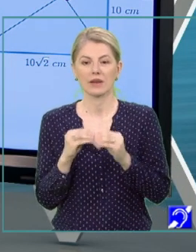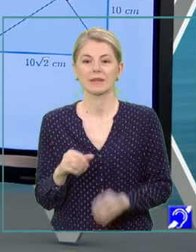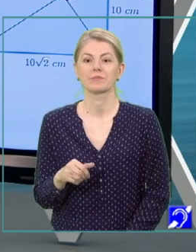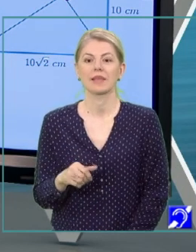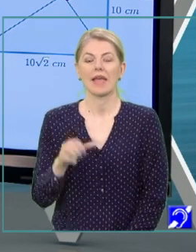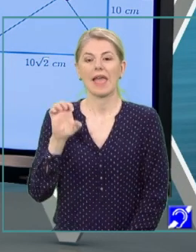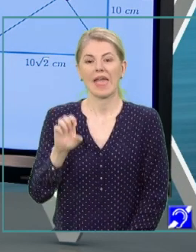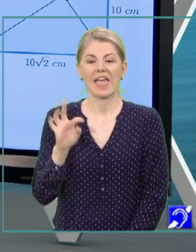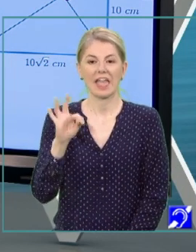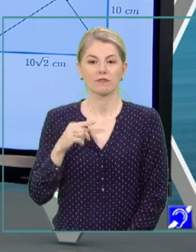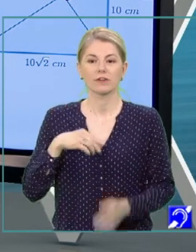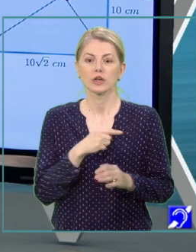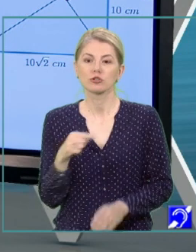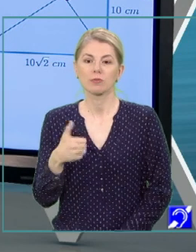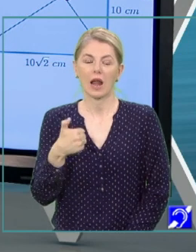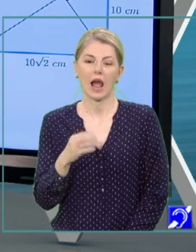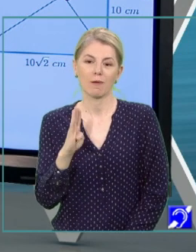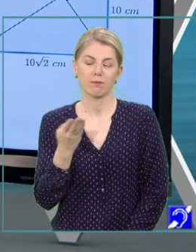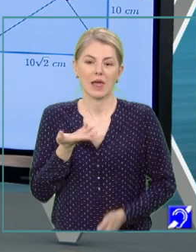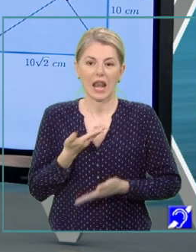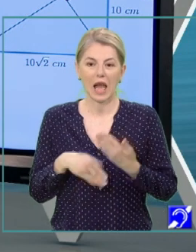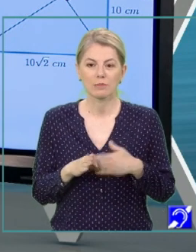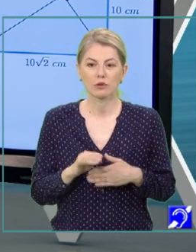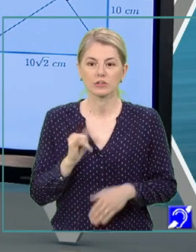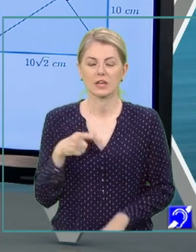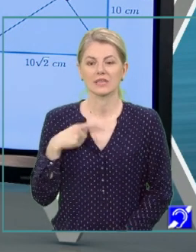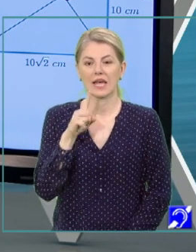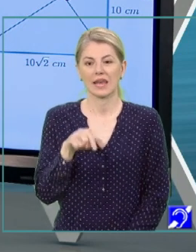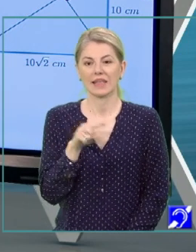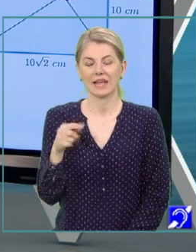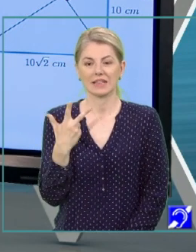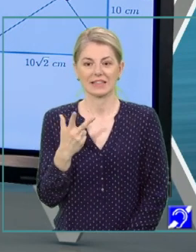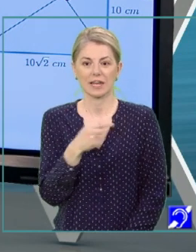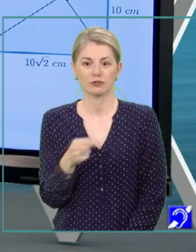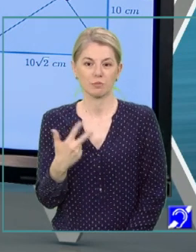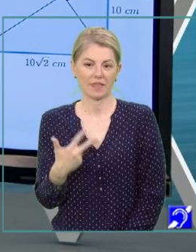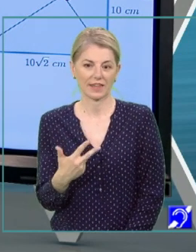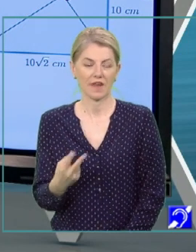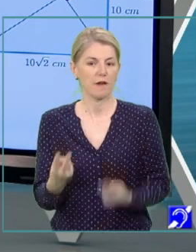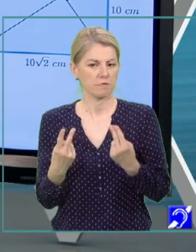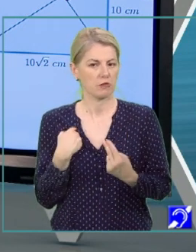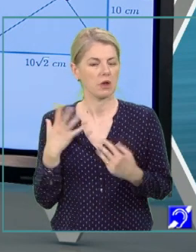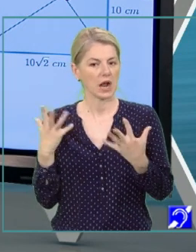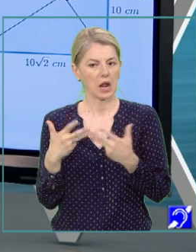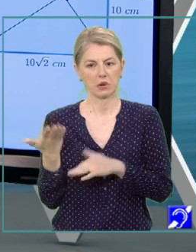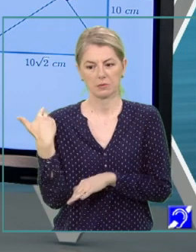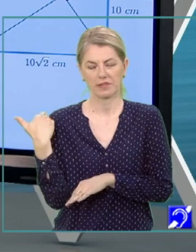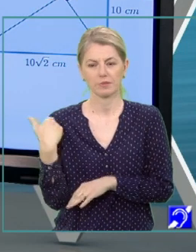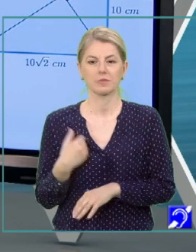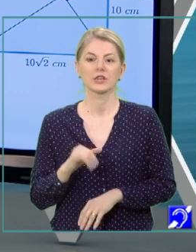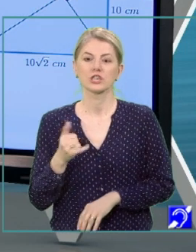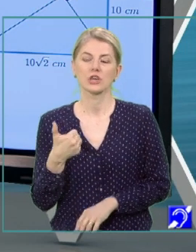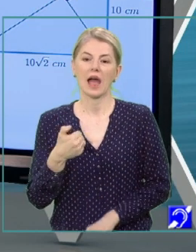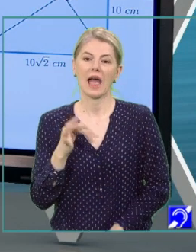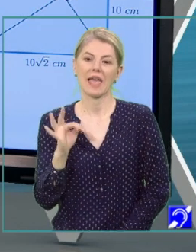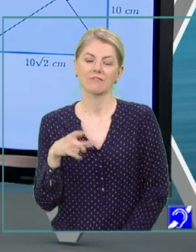EF supra AB le-am înlocuit. Este radical din 3 pe 3. Valorile noi le avem calculate. Și